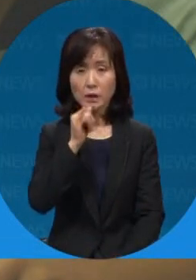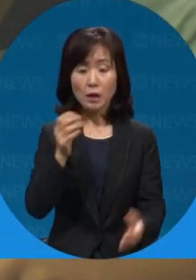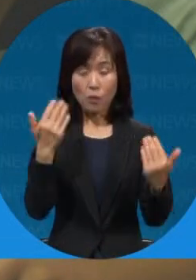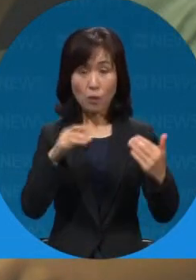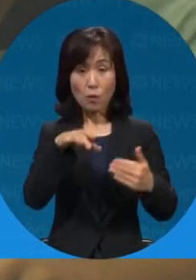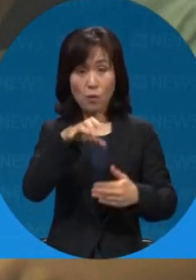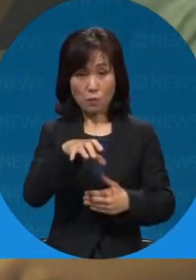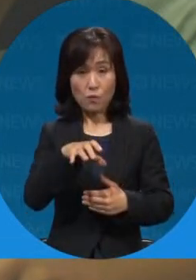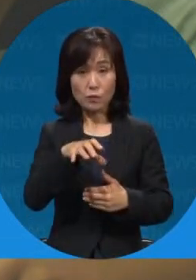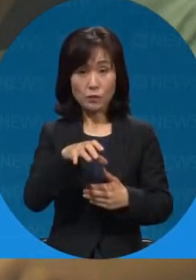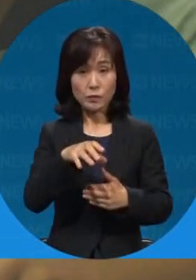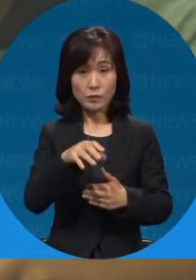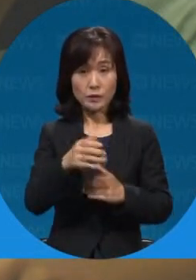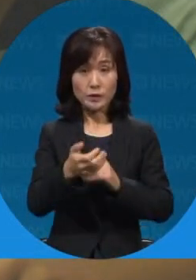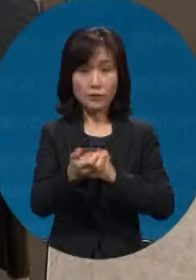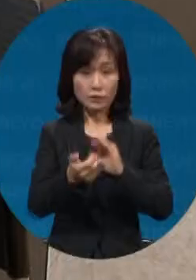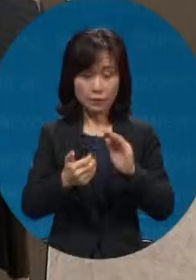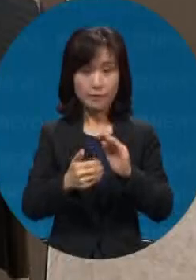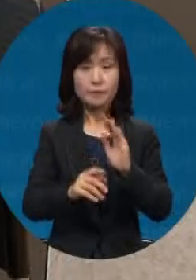연결하겠습니다